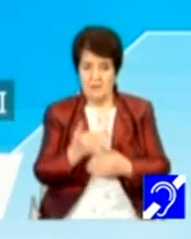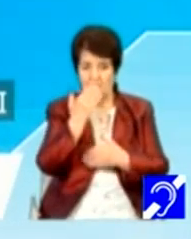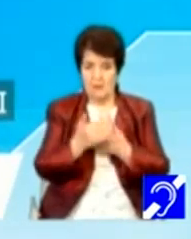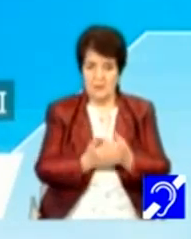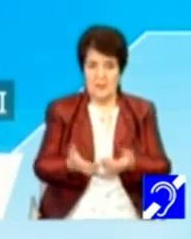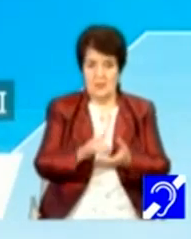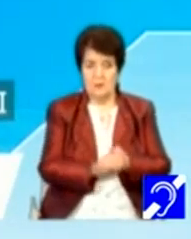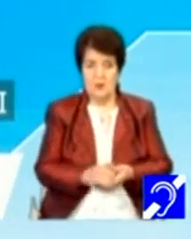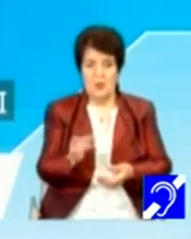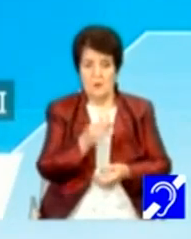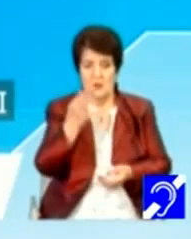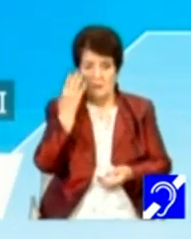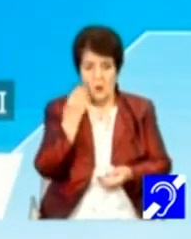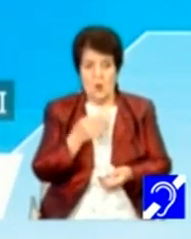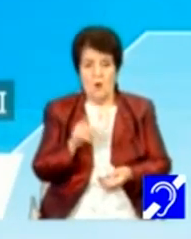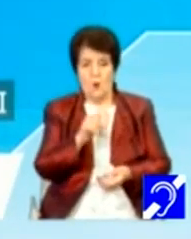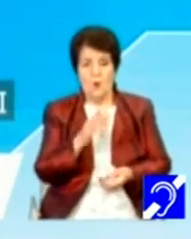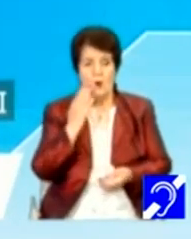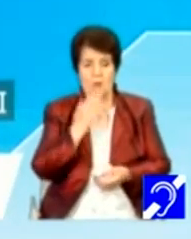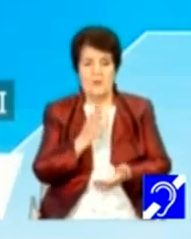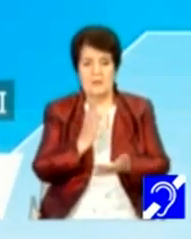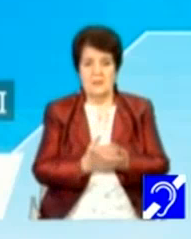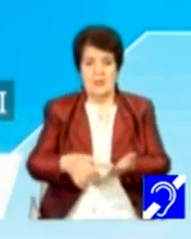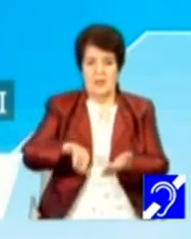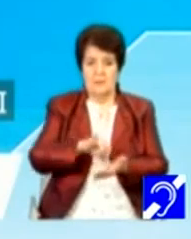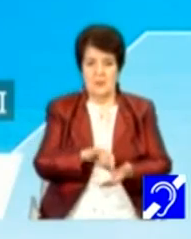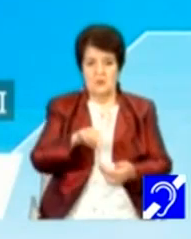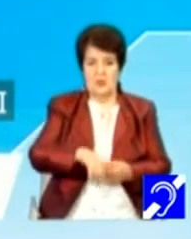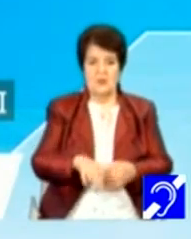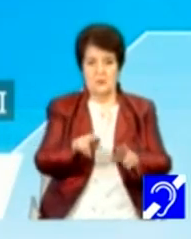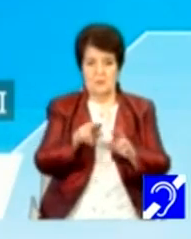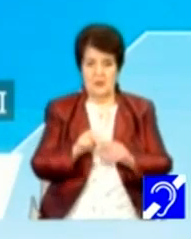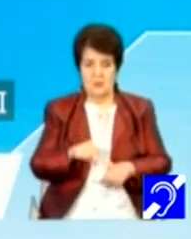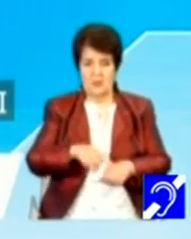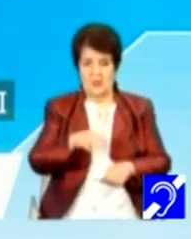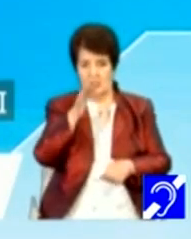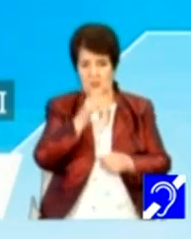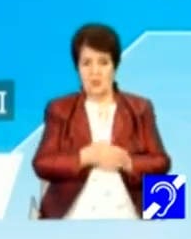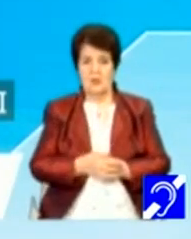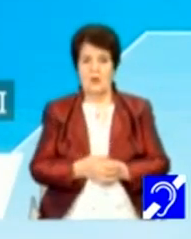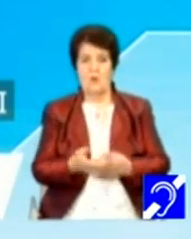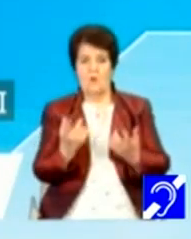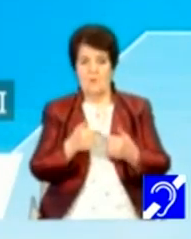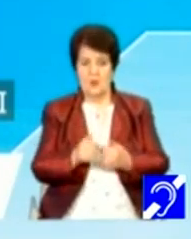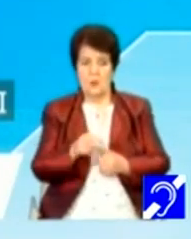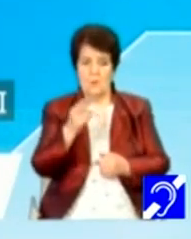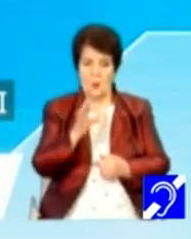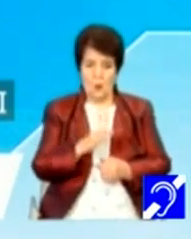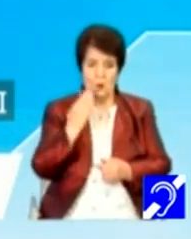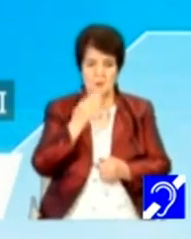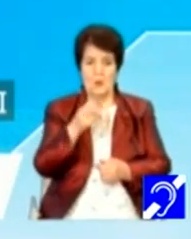și reunire a Republicii Moldova cu România, avem nevoie să avem reprezentanți și aici, în Parlamentul de la Chișinău. Suntem o formațiune